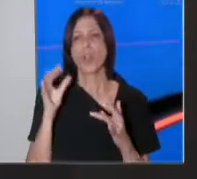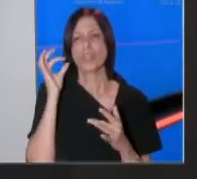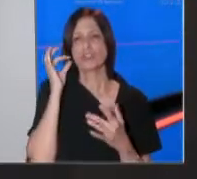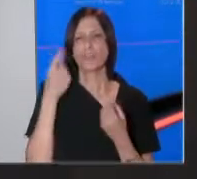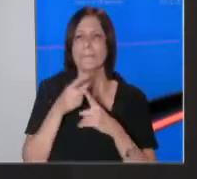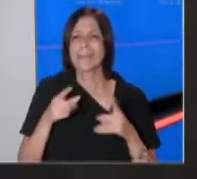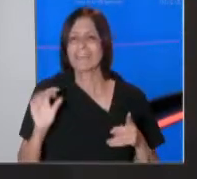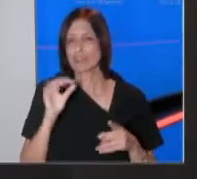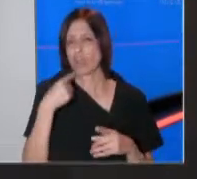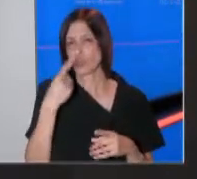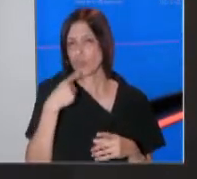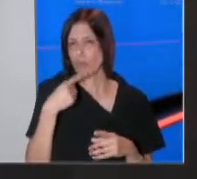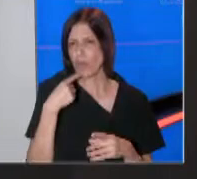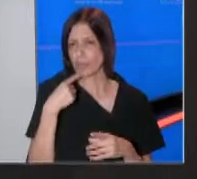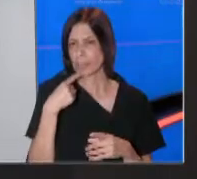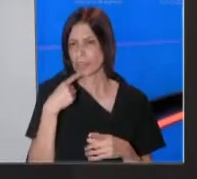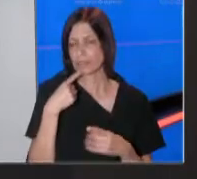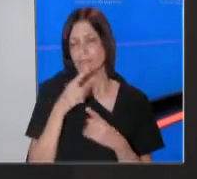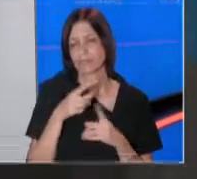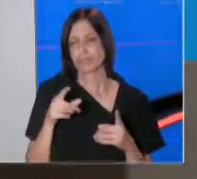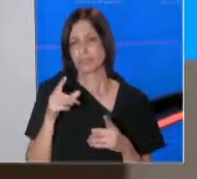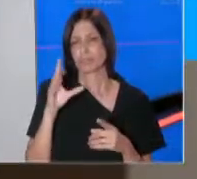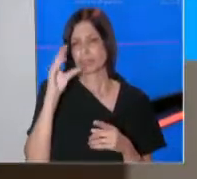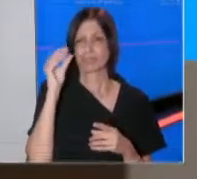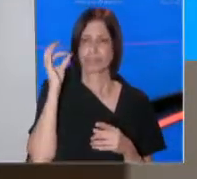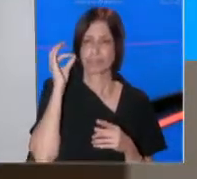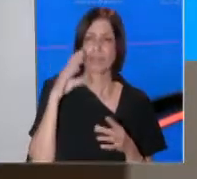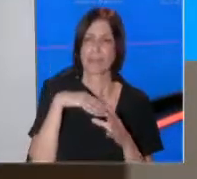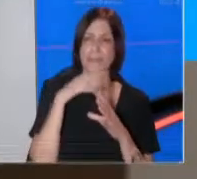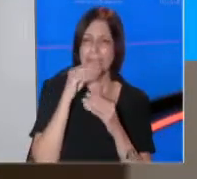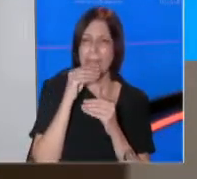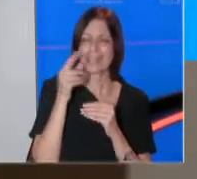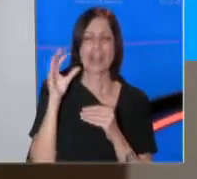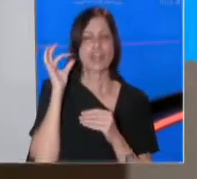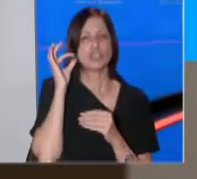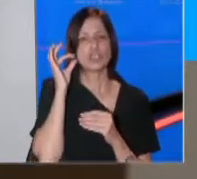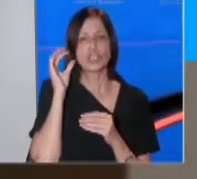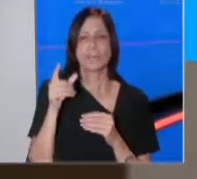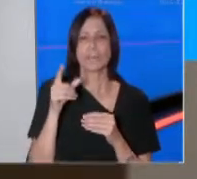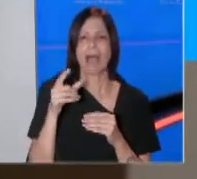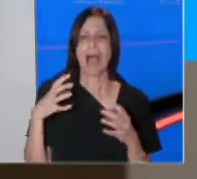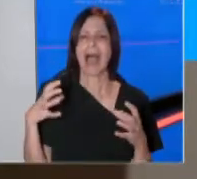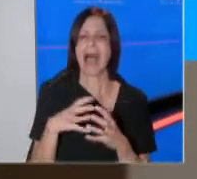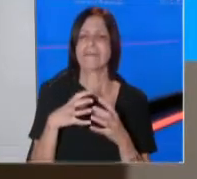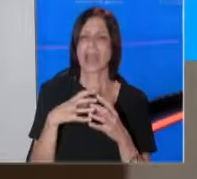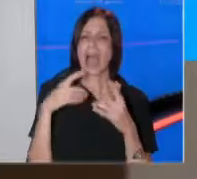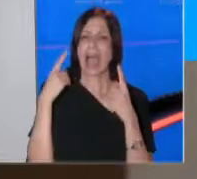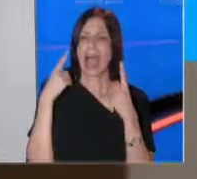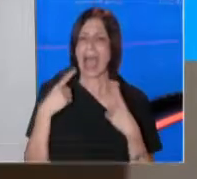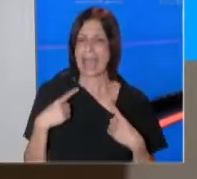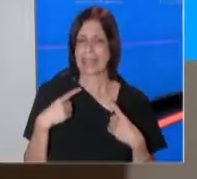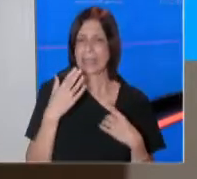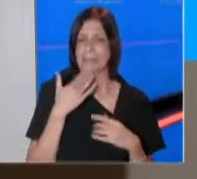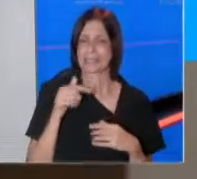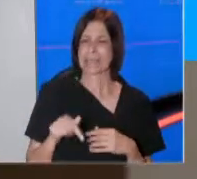ממגוון של דוברות ודוברים, אני מתמקדת באלימות כלפי נשים בחברה החרדית בישראל. אוקיי, תשמעי, את